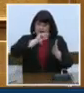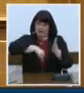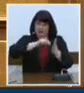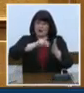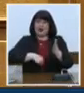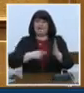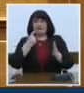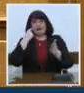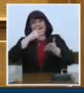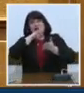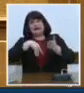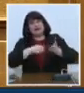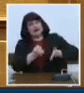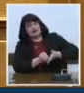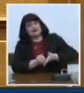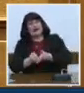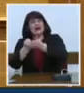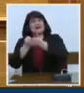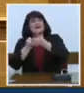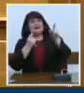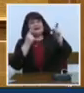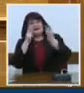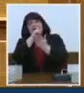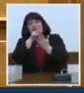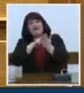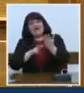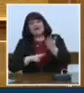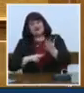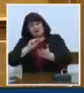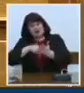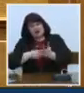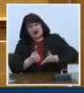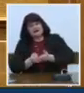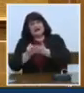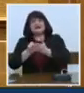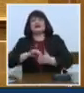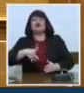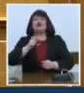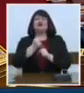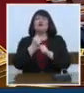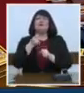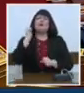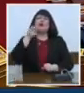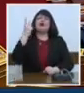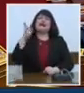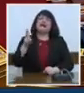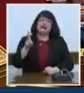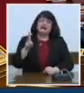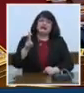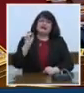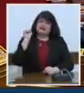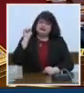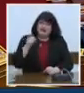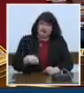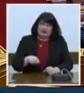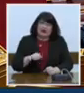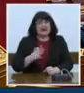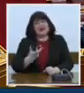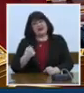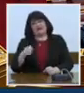κείμενο συμπαράστασης. Και διαβάζω. Μπορεί με την πολιτική της καθένας να συμφωνεί ή